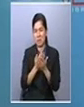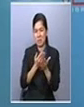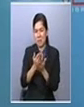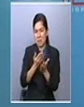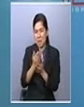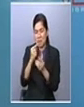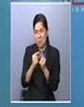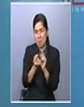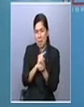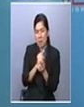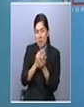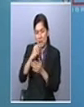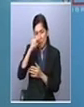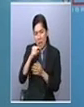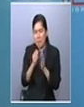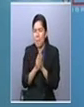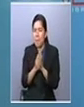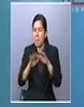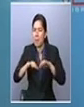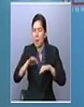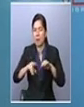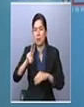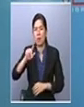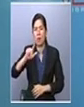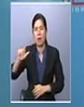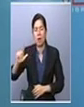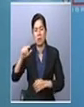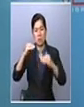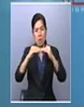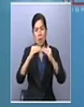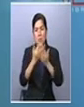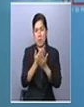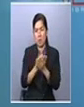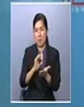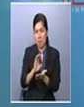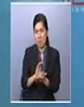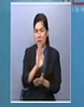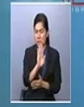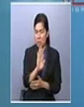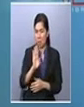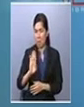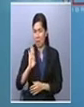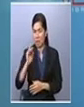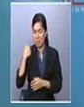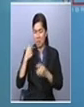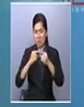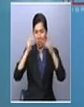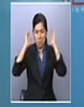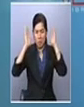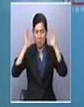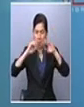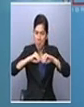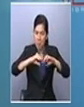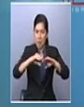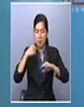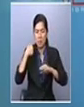เป็นเงินไทยก็ประมาณ2ล้านมันเท่ากับงบ PR marketing ของบางบริษัทซึ่งเอฟเฟคที่ได้เนี่ยได้ทั้ง